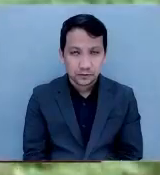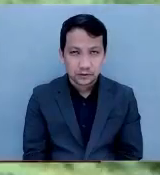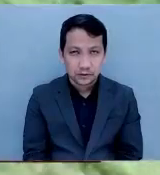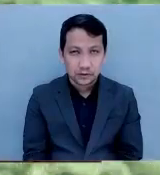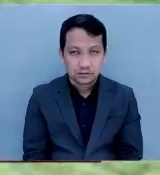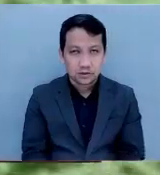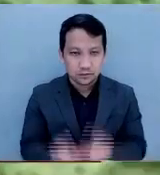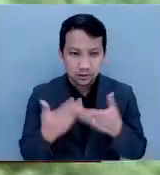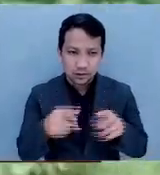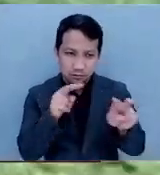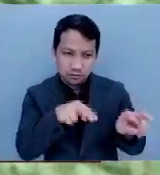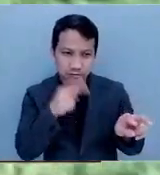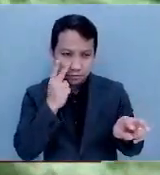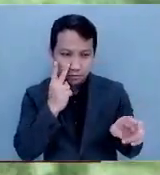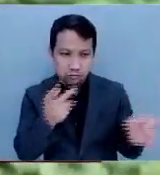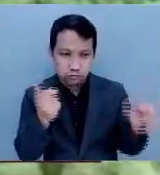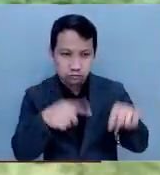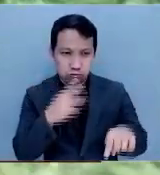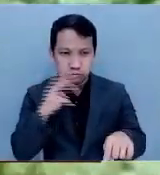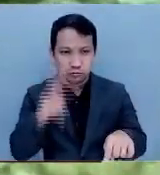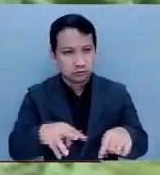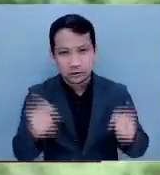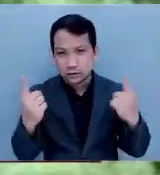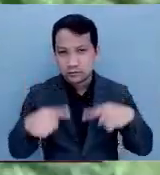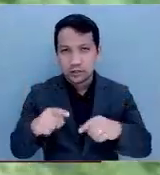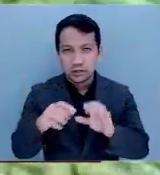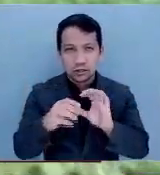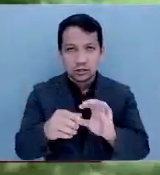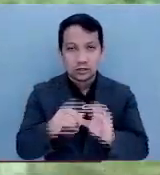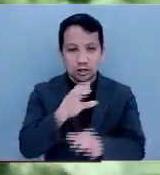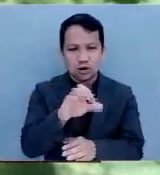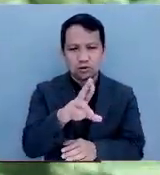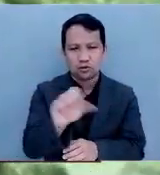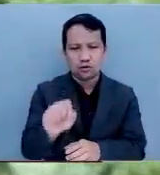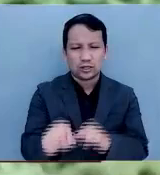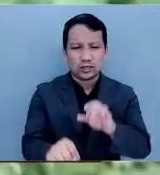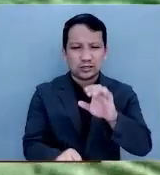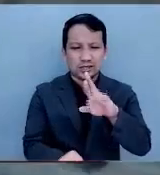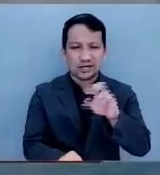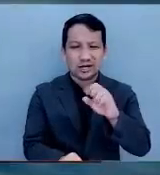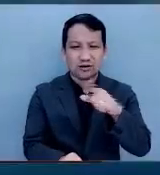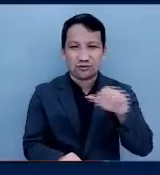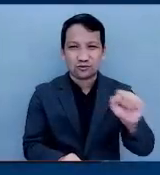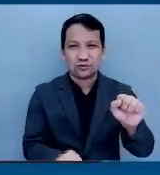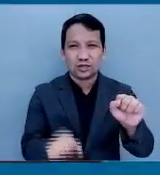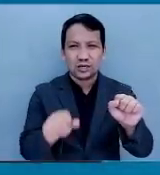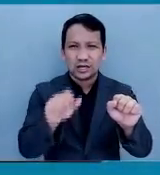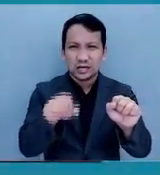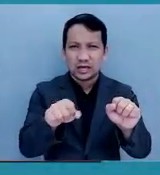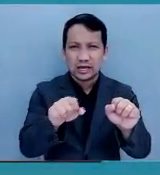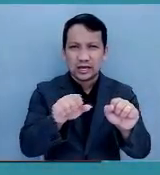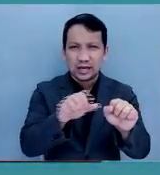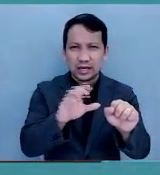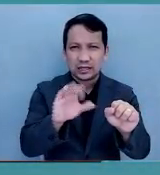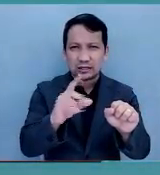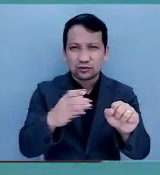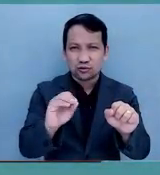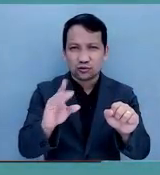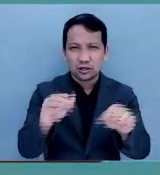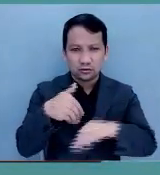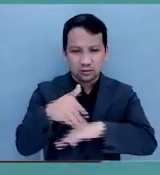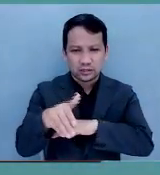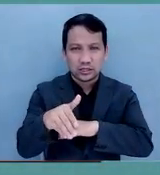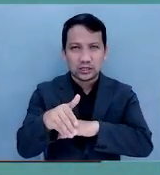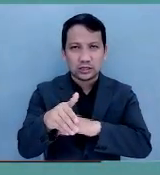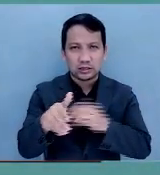Matapos mabiso ang kalunos-lunos na lagay ng coral reefs sa Rozul Reef at Escoda Shoal sa West Philippine Sea, nagpadala kanina roon ang Philippine Coast Guard ang dalawang